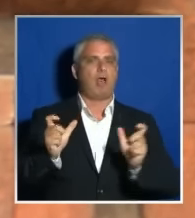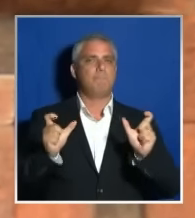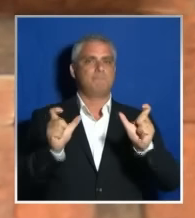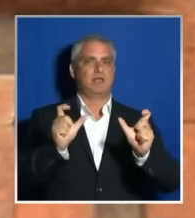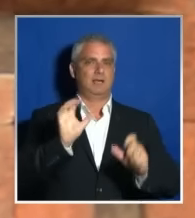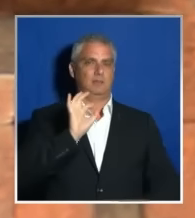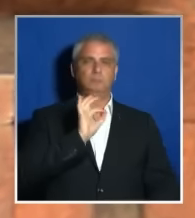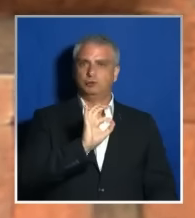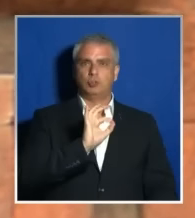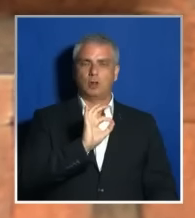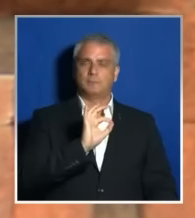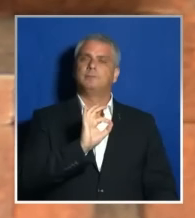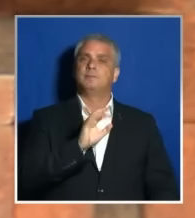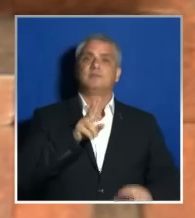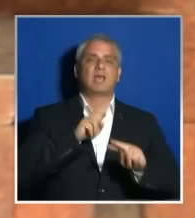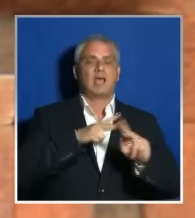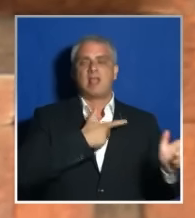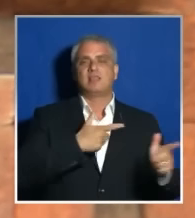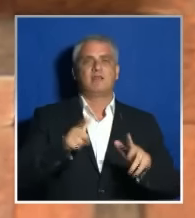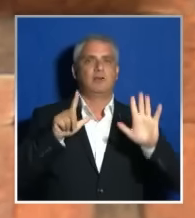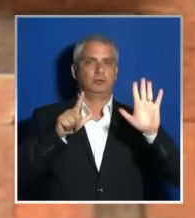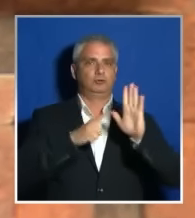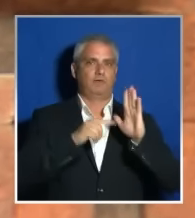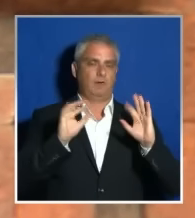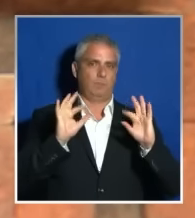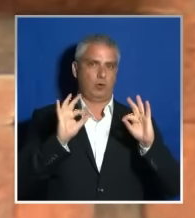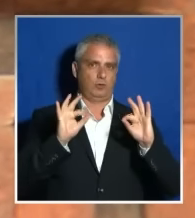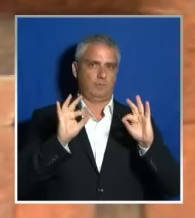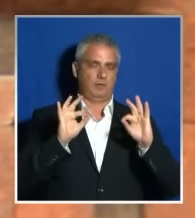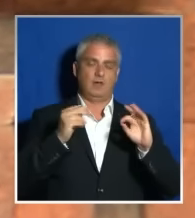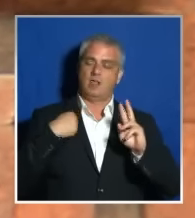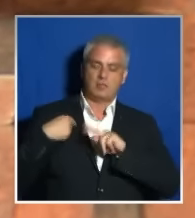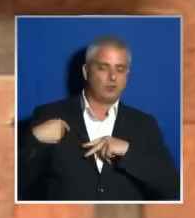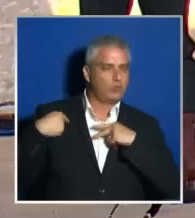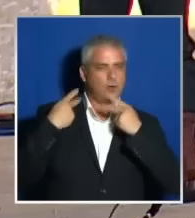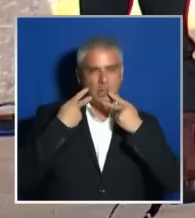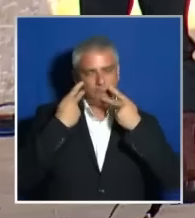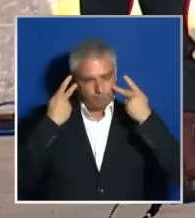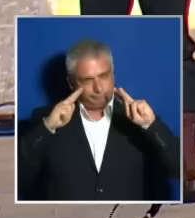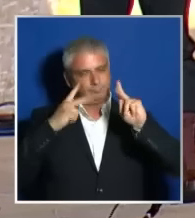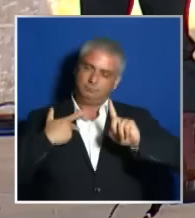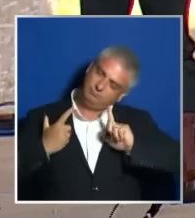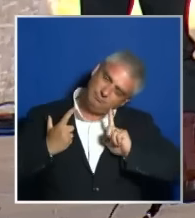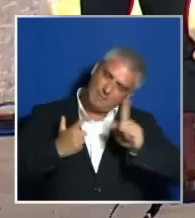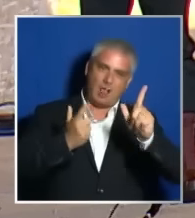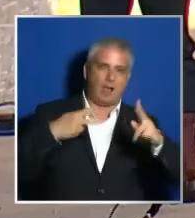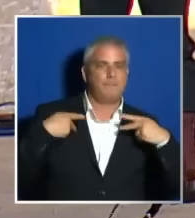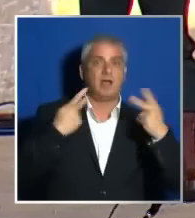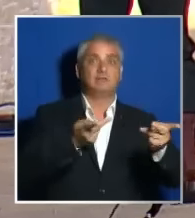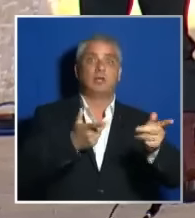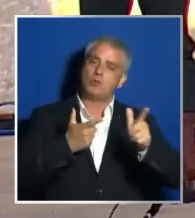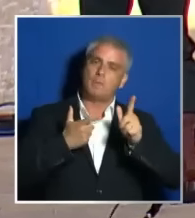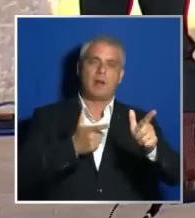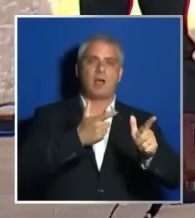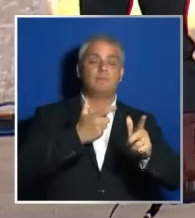משלו. לאחר טבח השבעה באוקטובר, השבנו לתוקפנו מלחמה שערה,